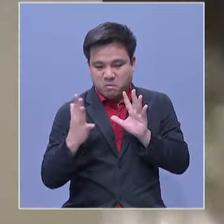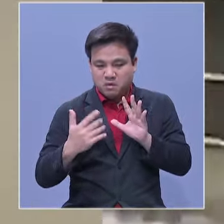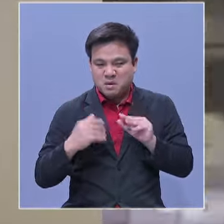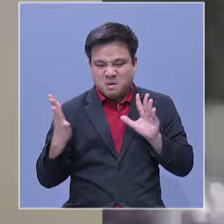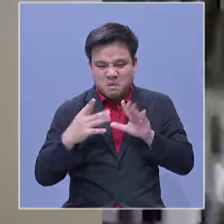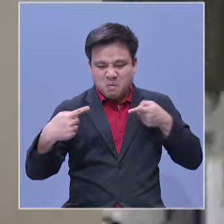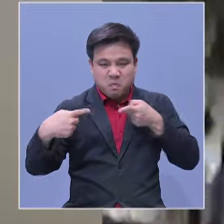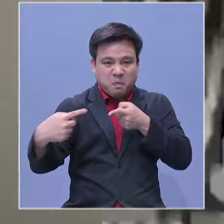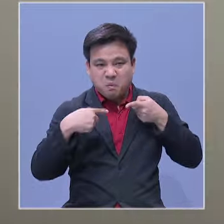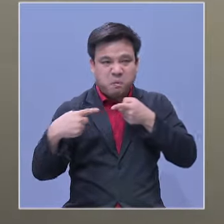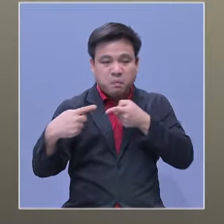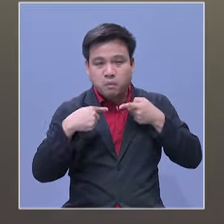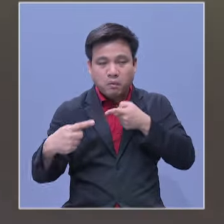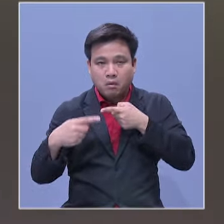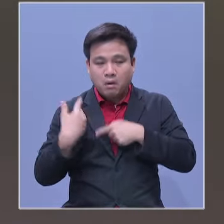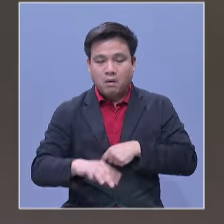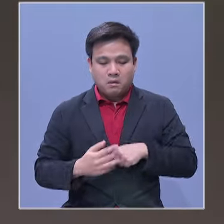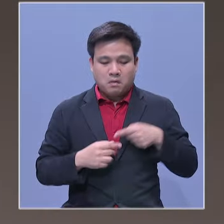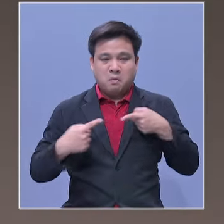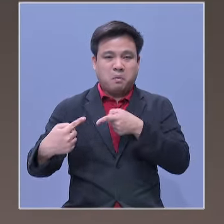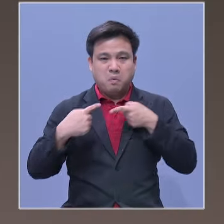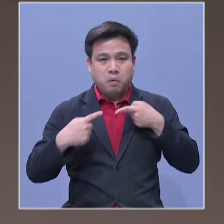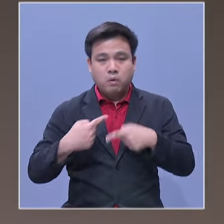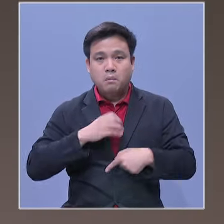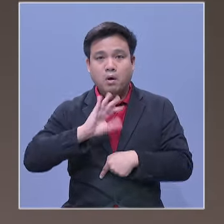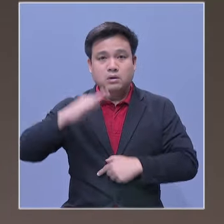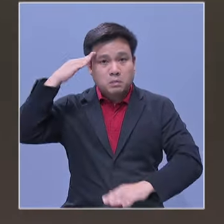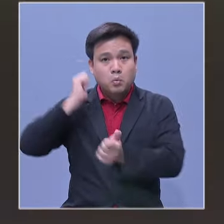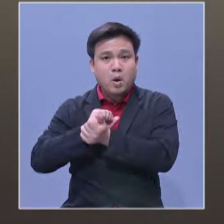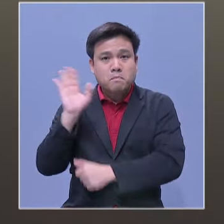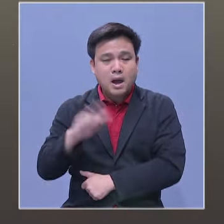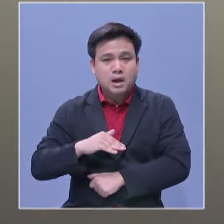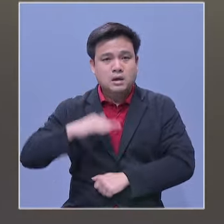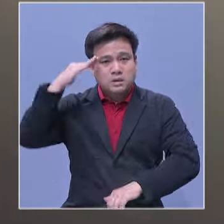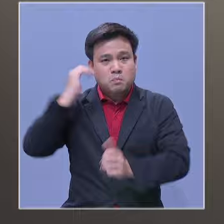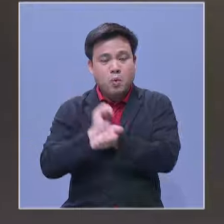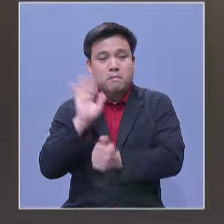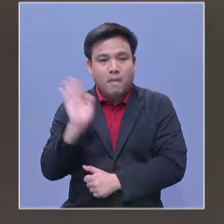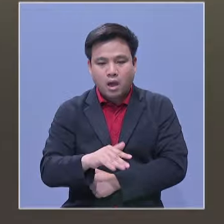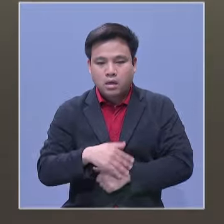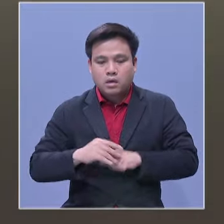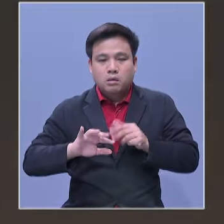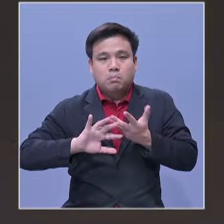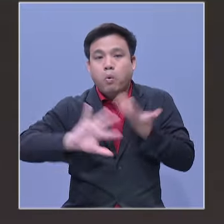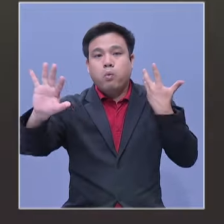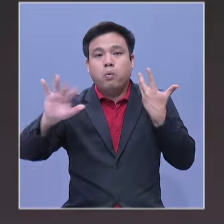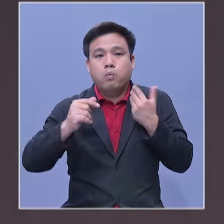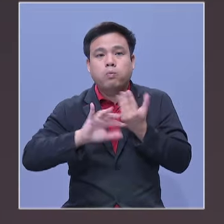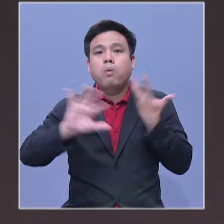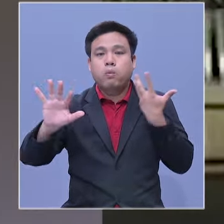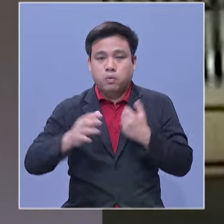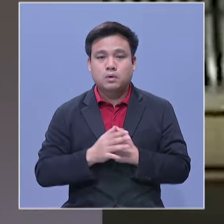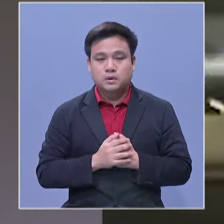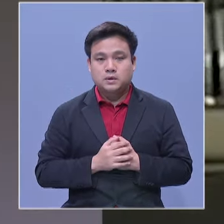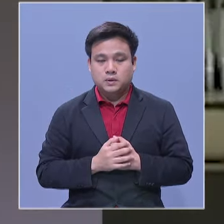ราก็มีเสียงคนบอกว่าตำรวจมาแล้วตำรวจมาแล้วพอตะโกนกันว่าตำรวจมาเนี่ยทั้งหมดก็แยกย้ายกันทีนี้นอกจากคลิปมีภาพนิ่งด้ว